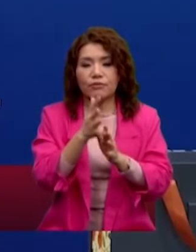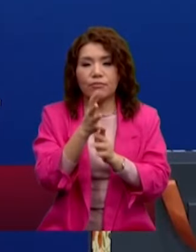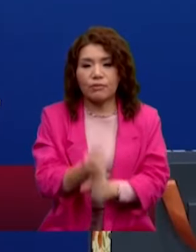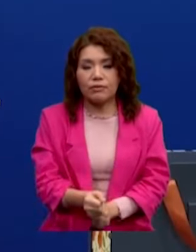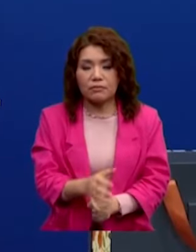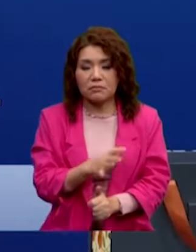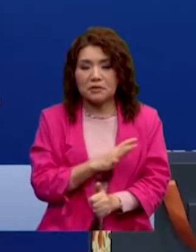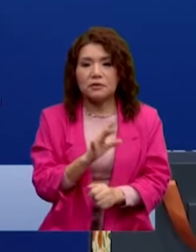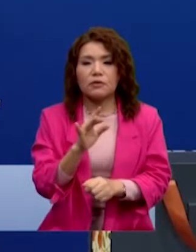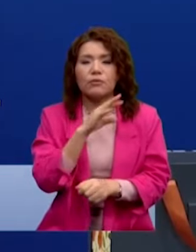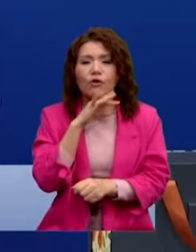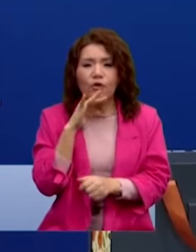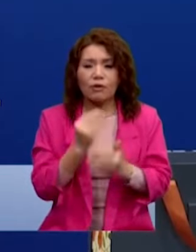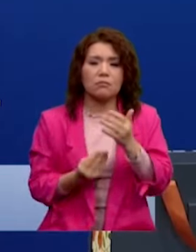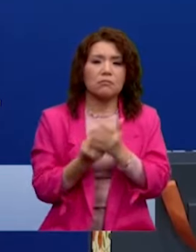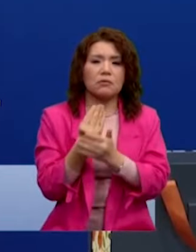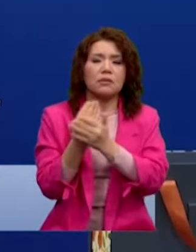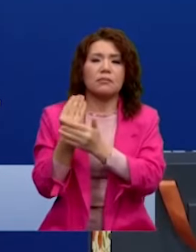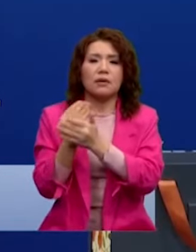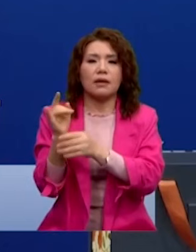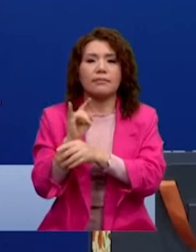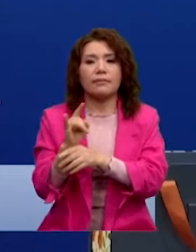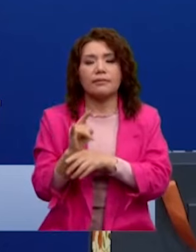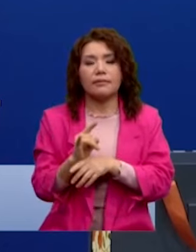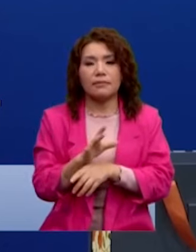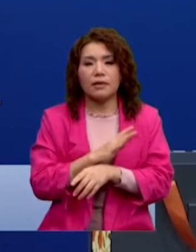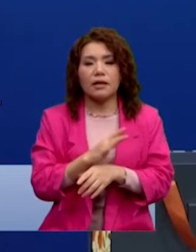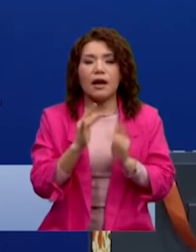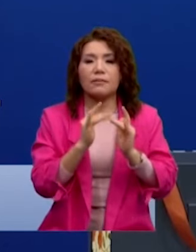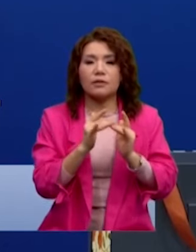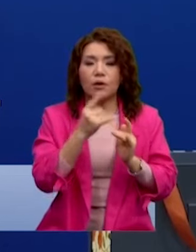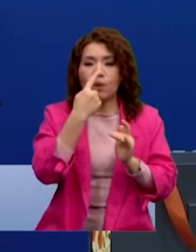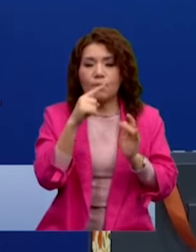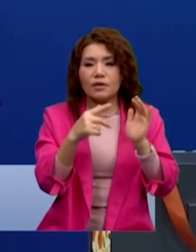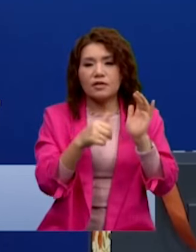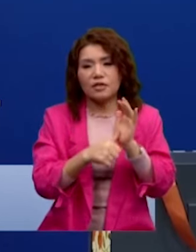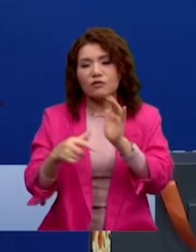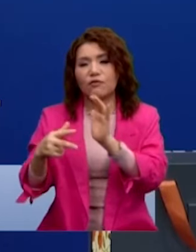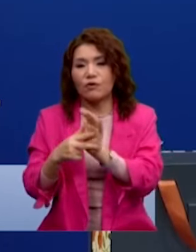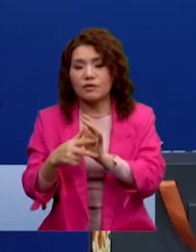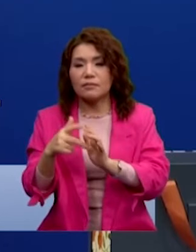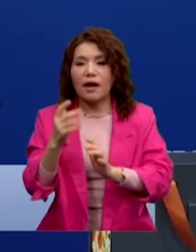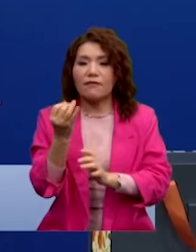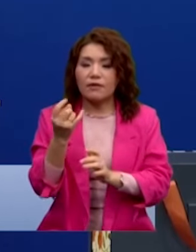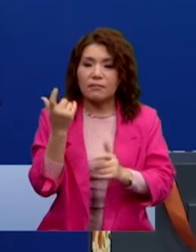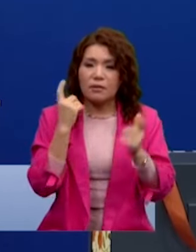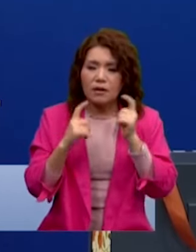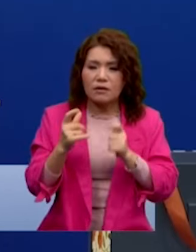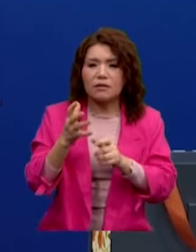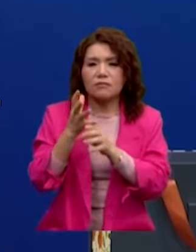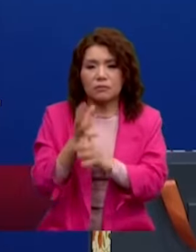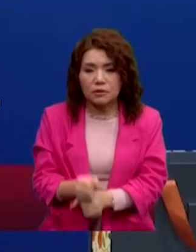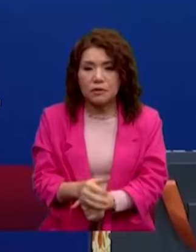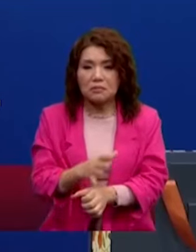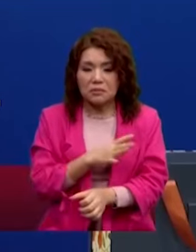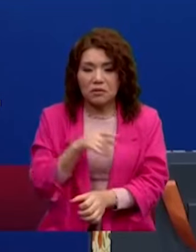фейковая информация, к сожалению, что в общежитиях номер 6 и 8 Аль-Фараби и Национального университета наш были жертвы, разрушения,